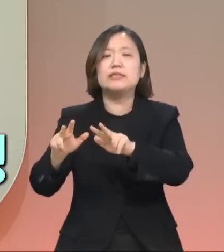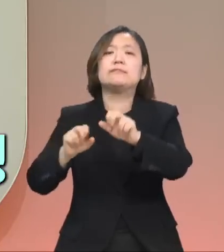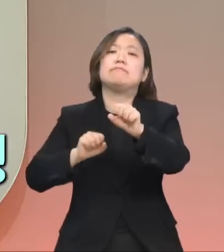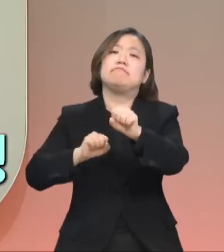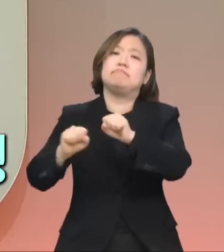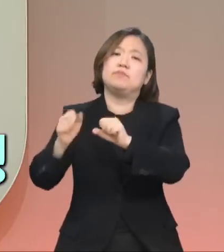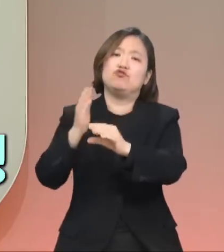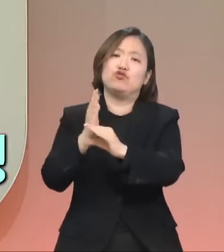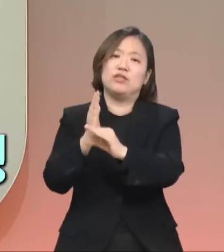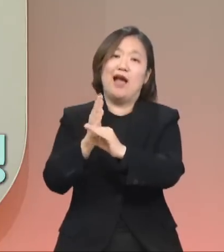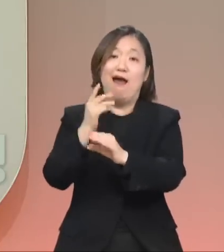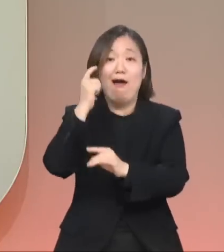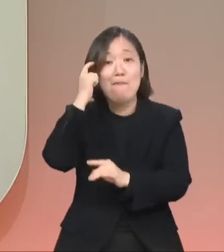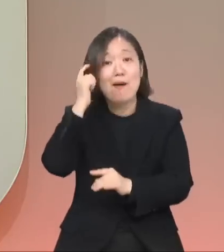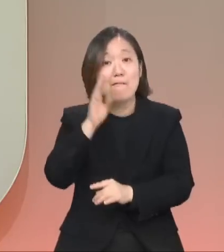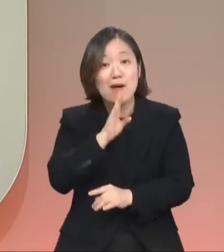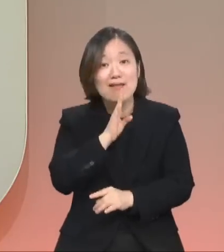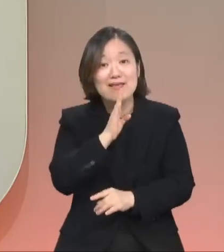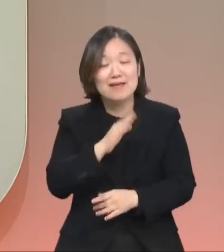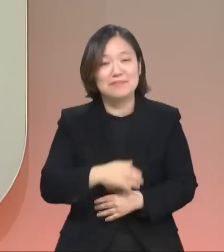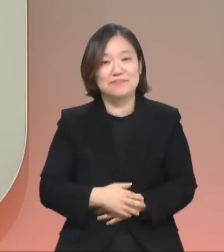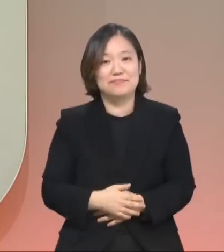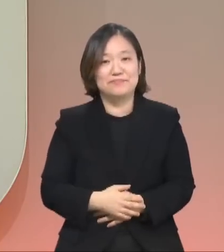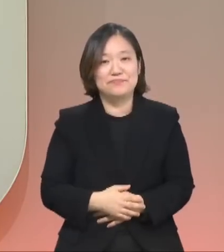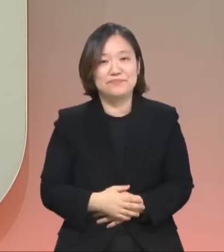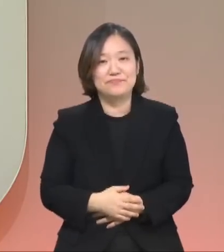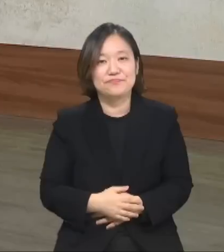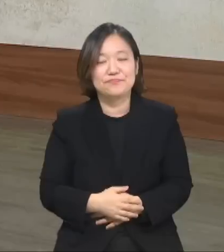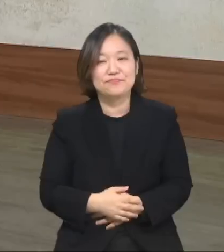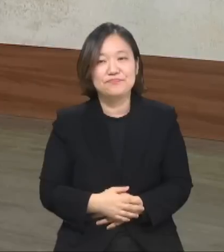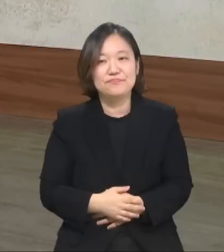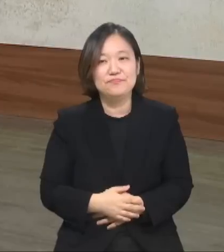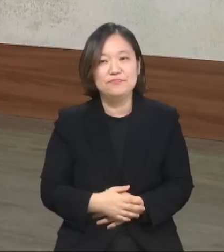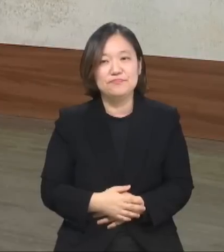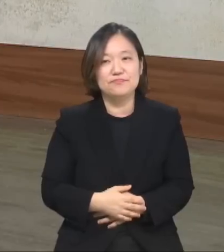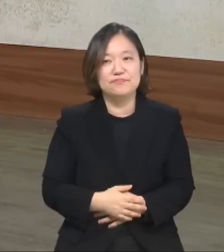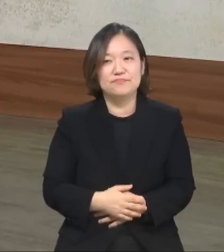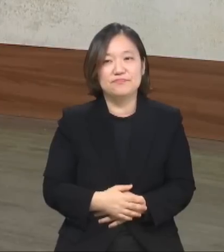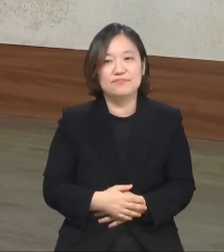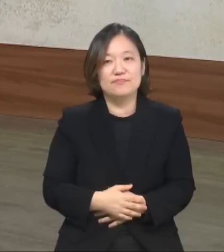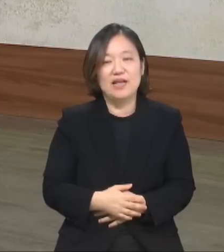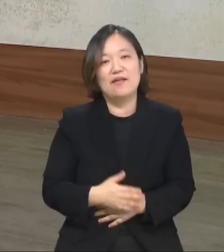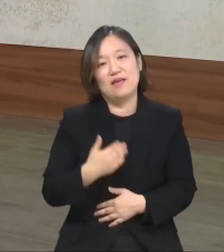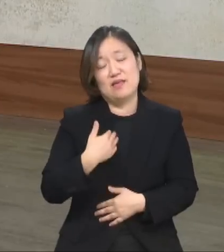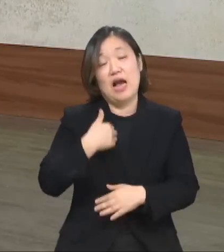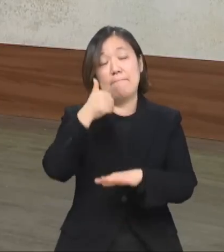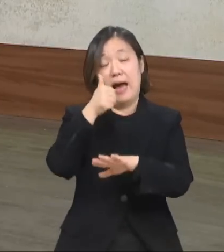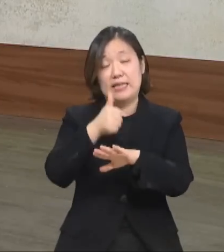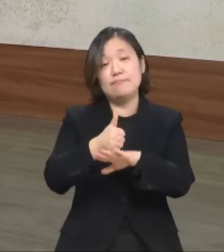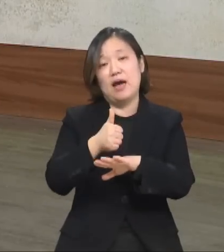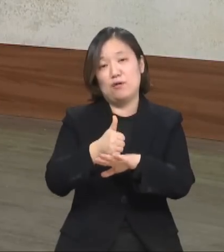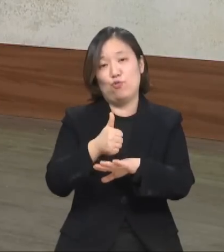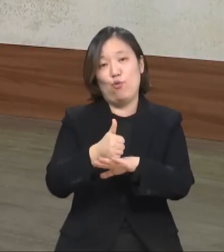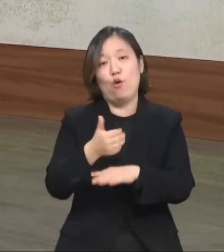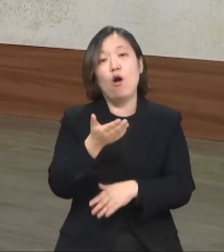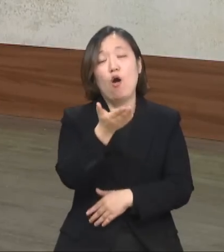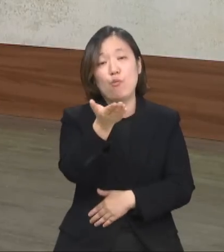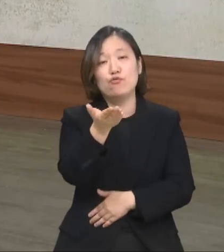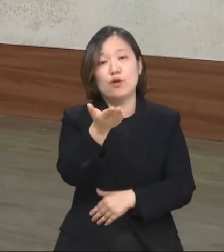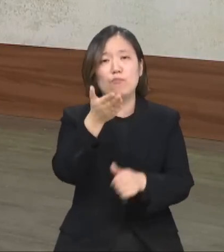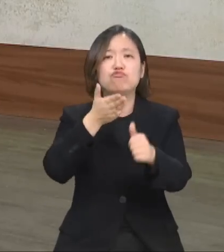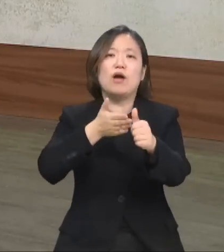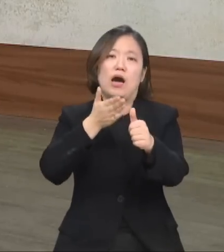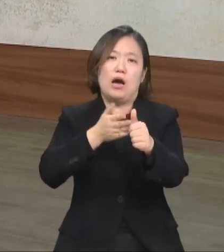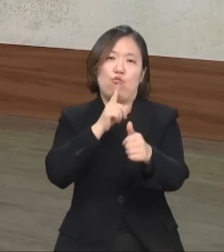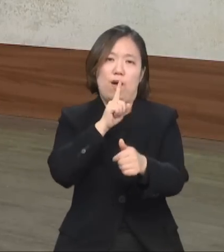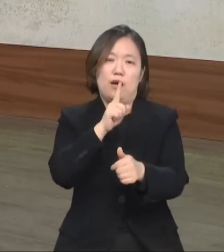것을 느끼게 됩니다 근데 여러분 제가 마무리로 여러분들께 꼭 당부드리고 싶은